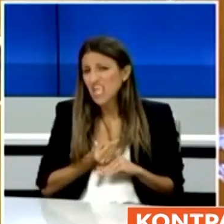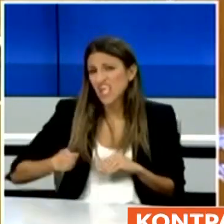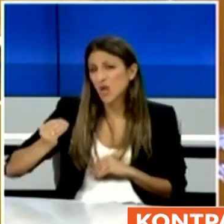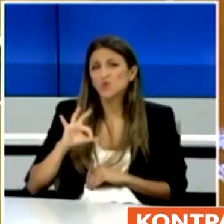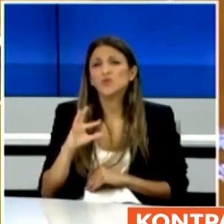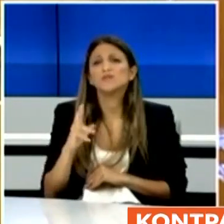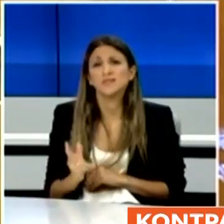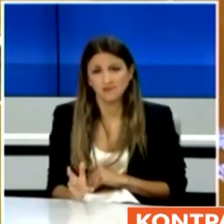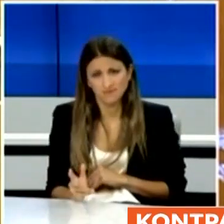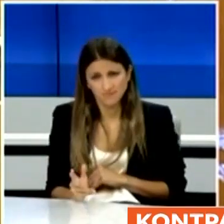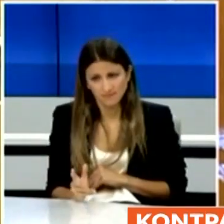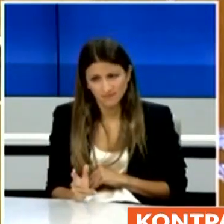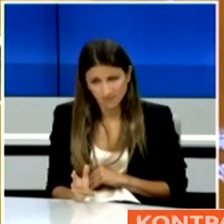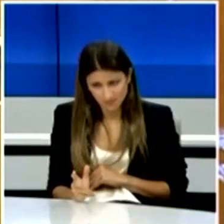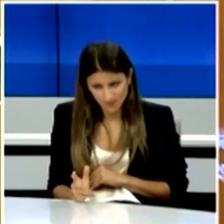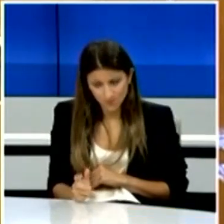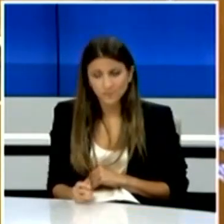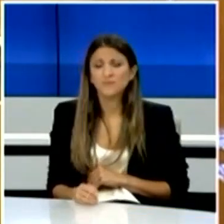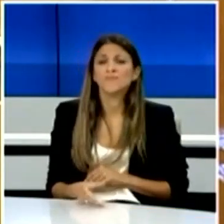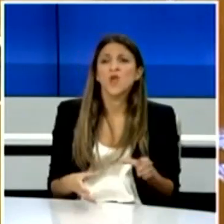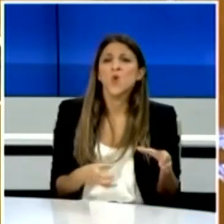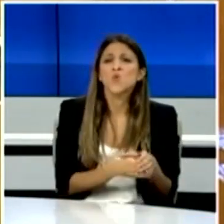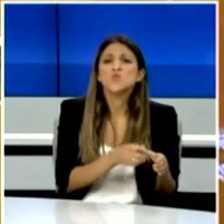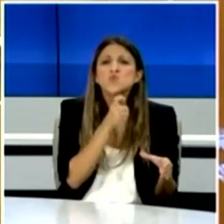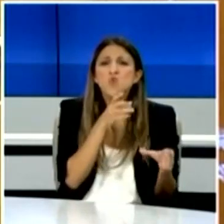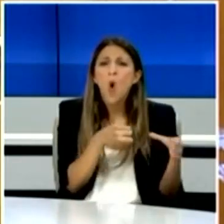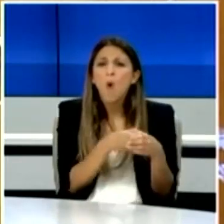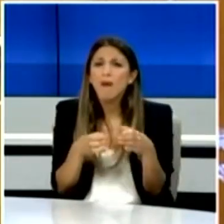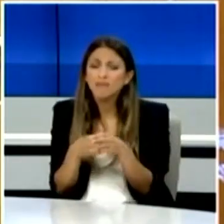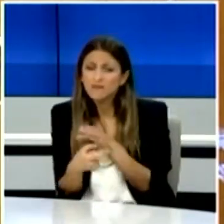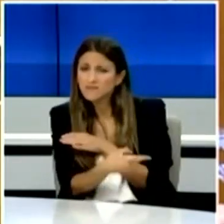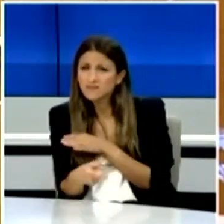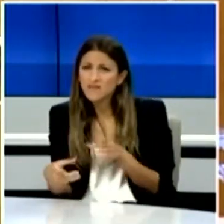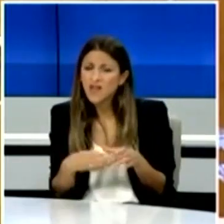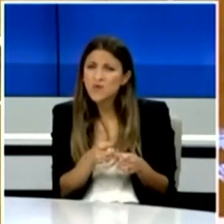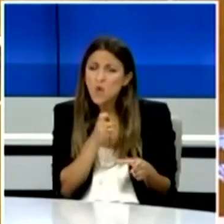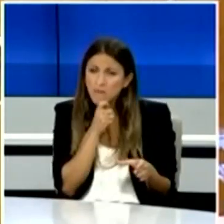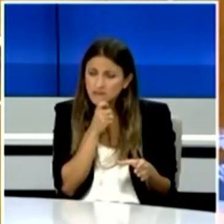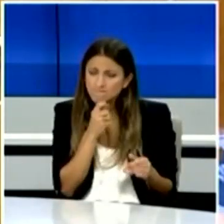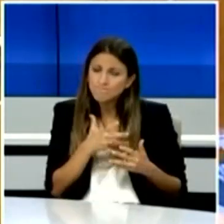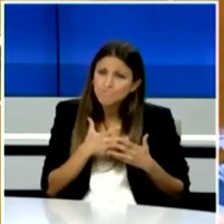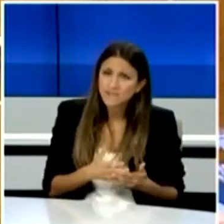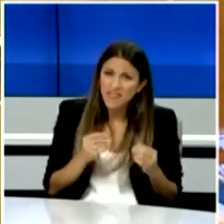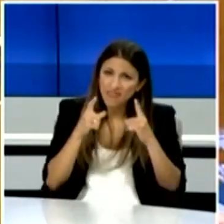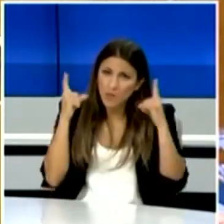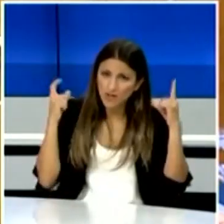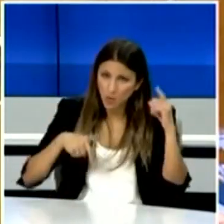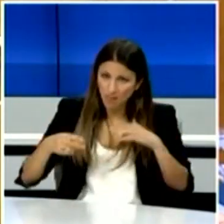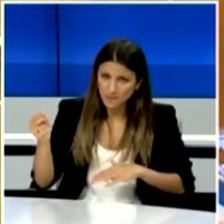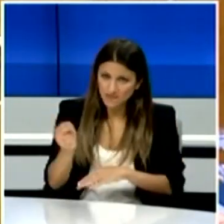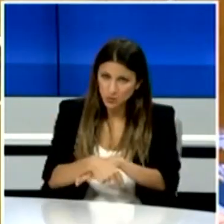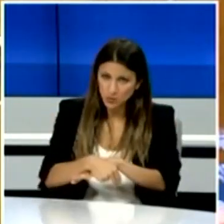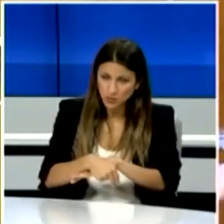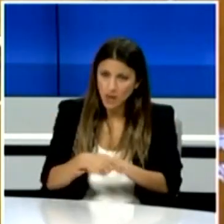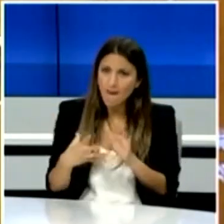ψηφίζεται αυτό το νομοσχέδιο και από δημοκρατικές δυνάμεις. Μεγαλύτερη ντροπή είναι να το ψηφίζετε εσείς, κυρία Γεννηματά, αυτό το